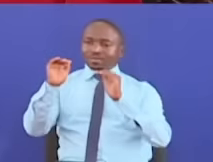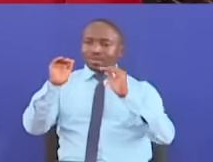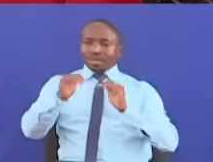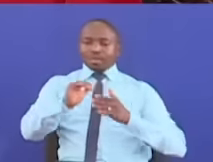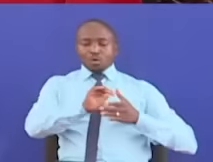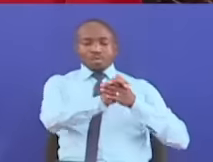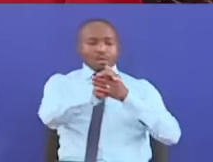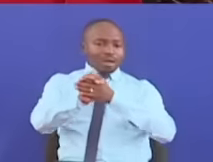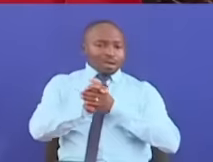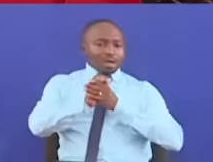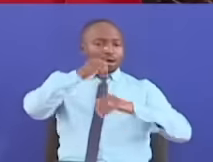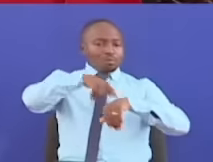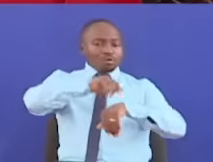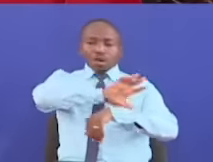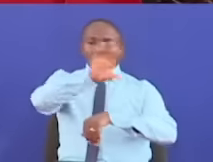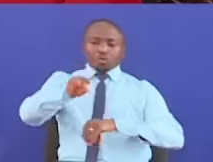uj maa